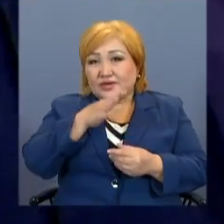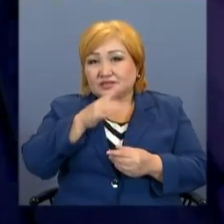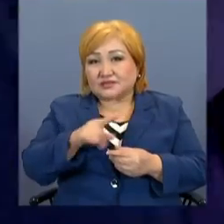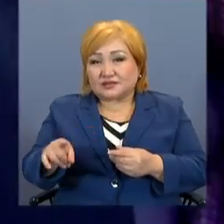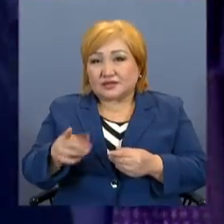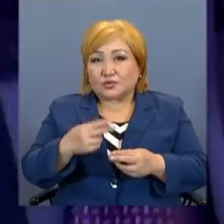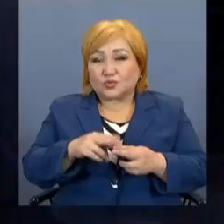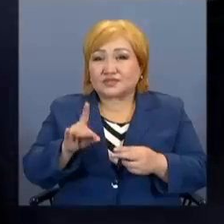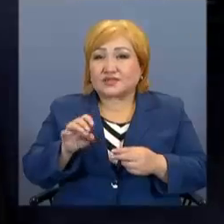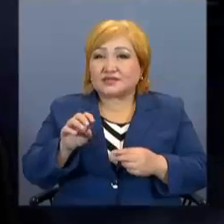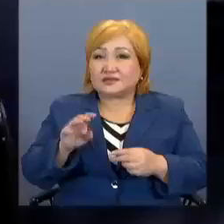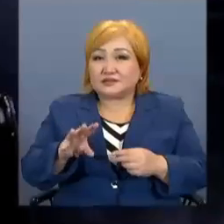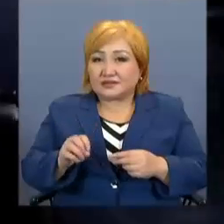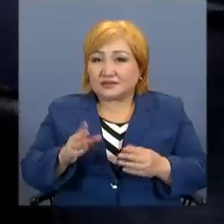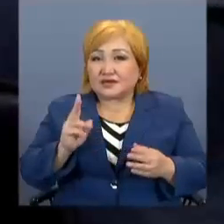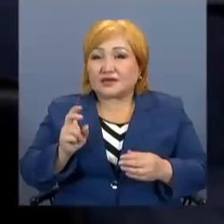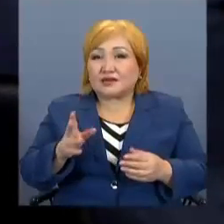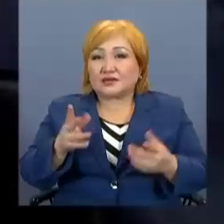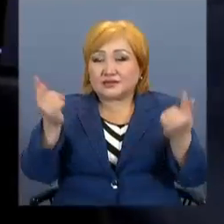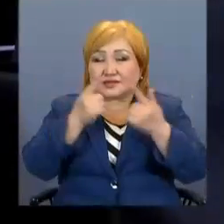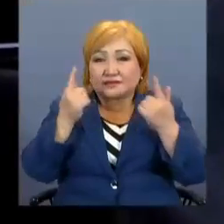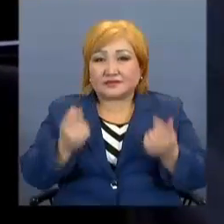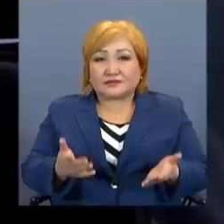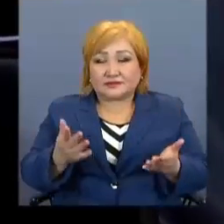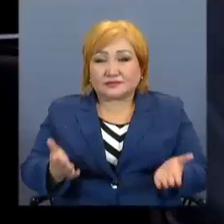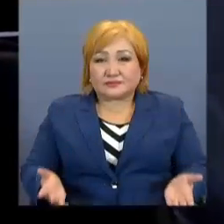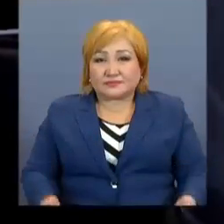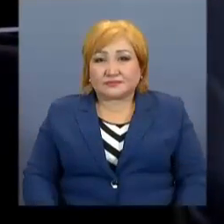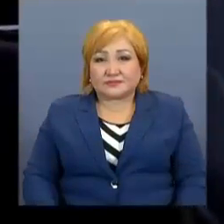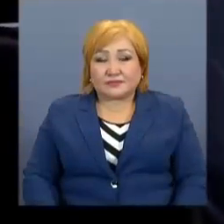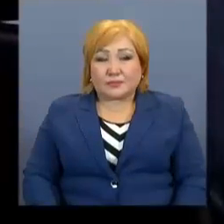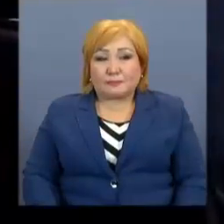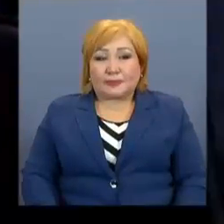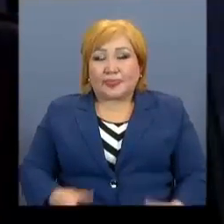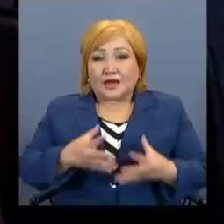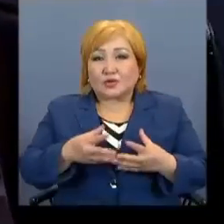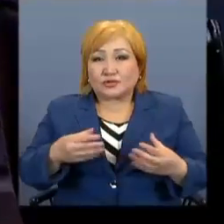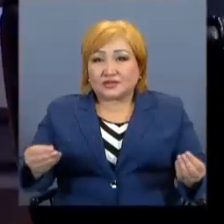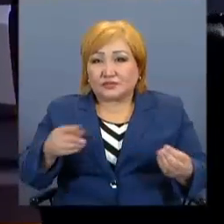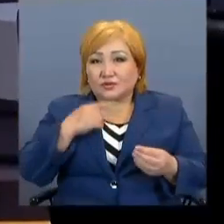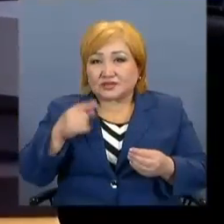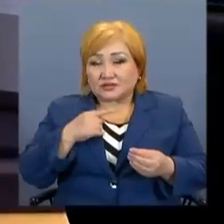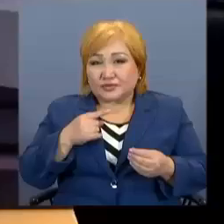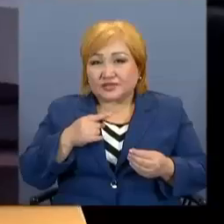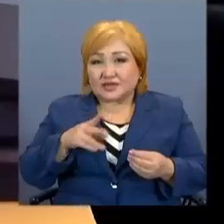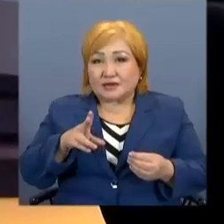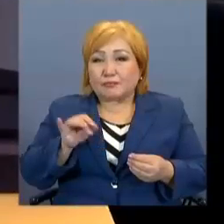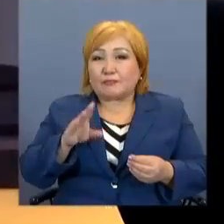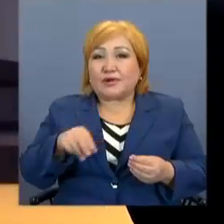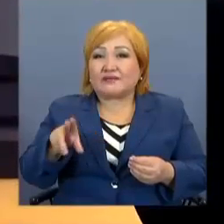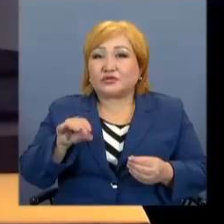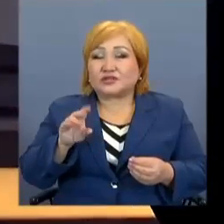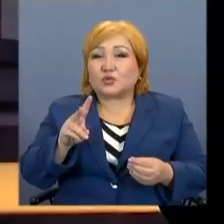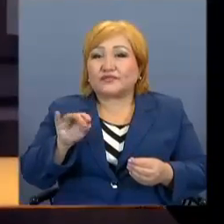Осы ретте қалай ескеріліп жатады? Көктем уақытысында енді орыс тілінде айтқанда паводковый период дейді ғой.